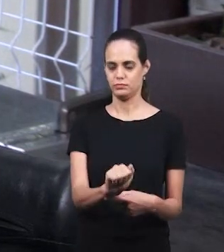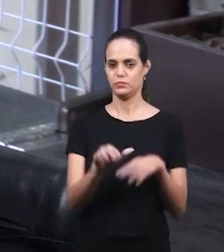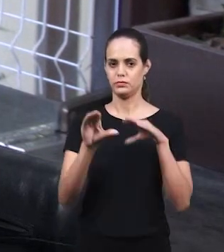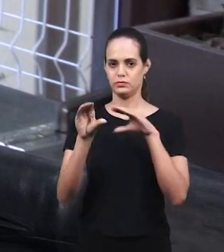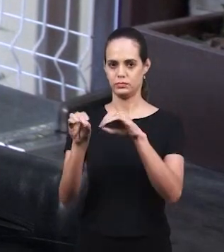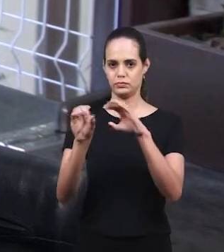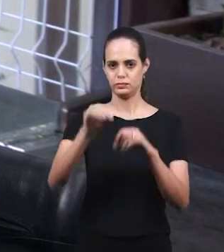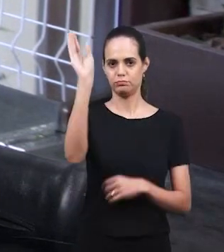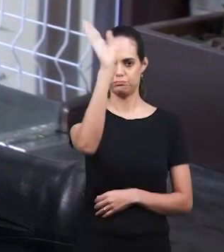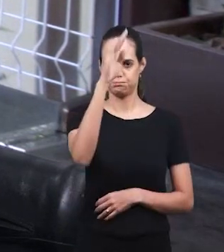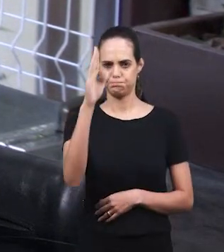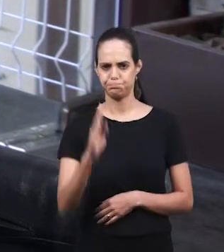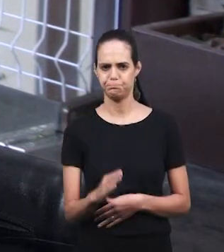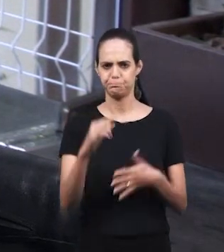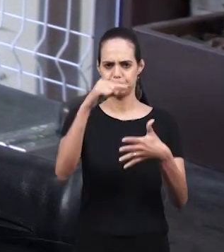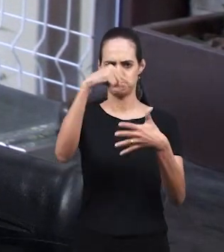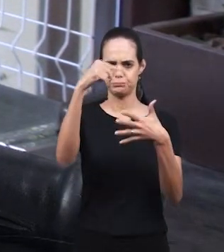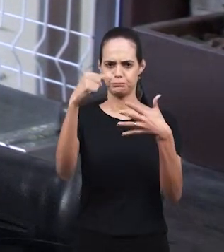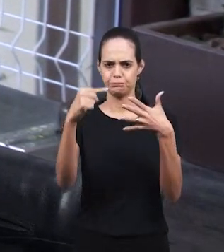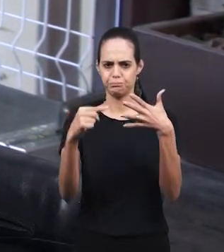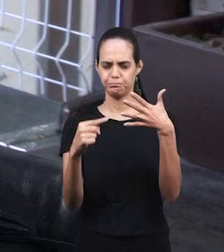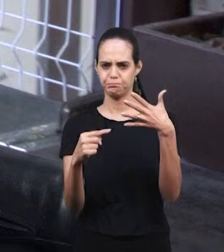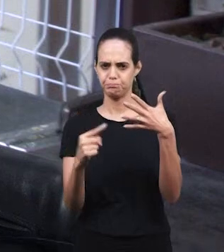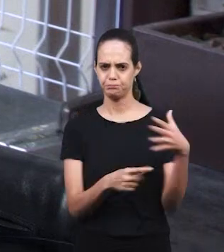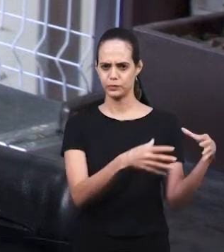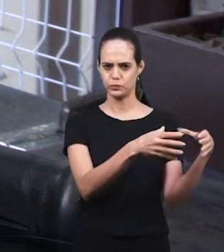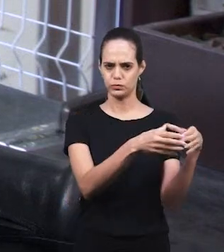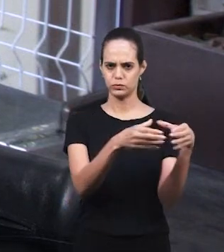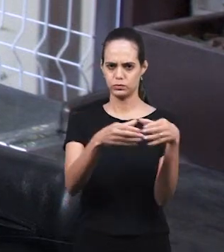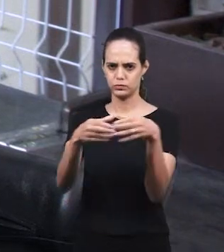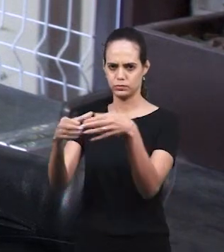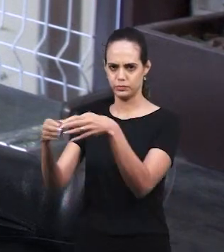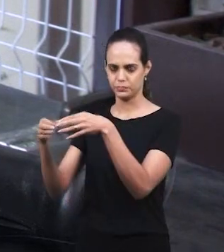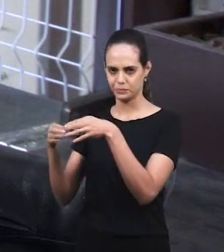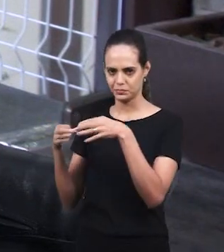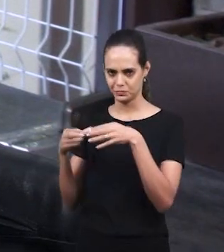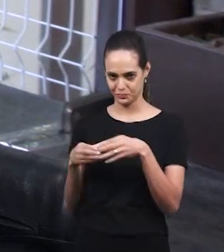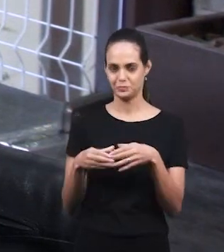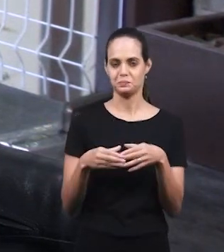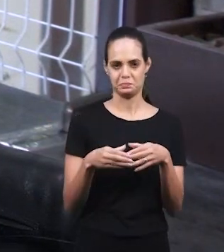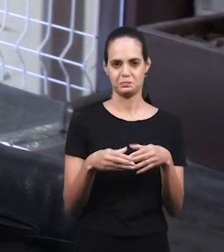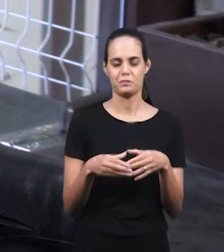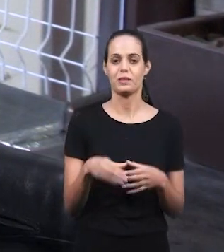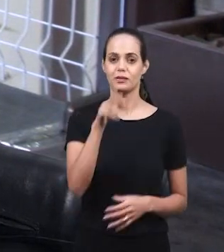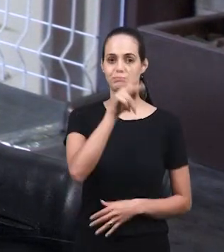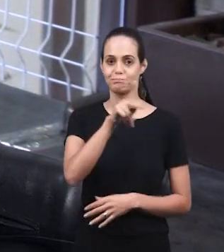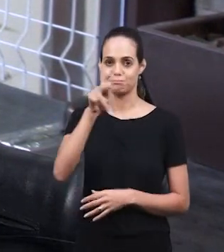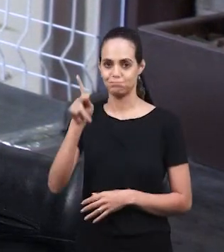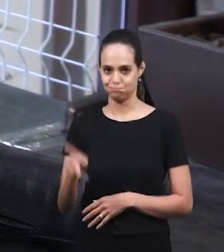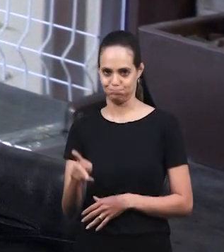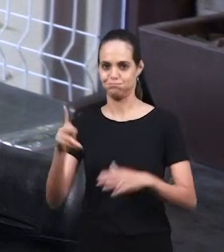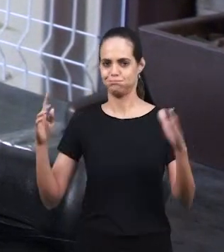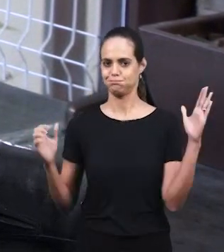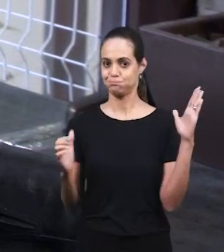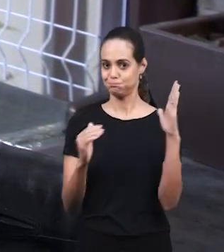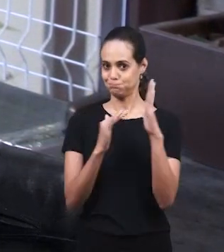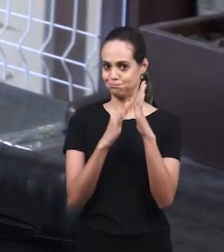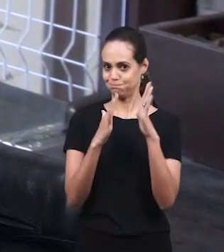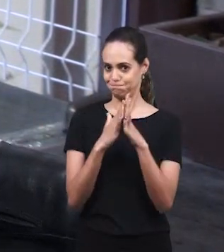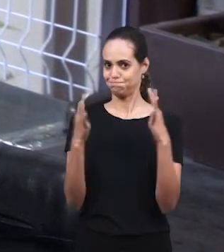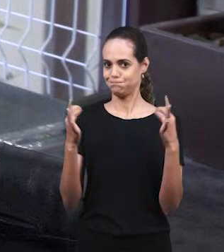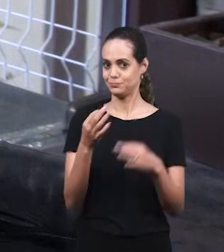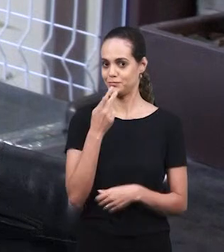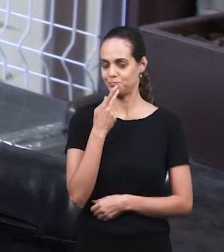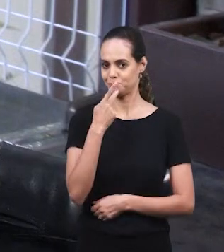nous parler sur l'éducation nationale et ses divers niveaux. Dans le volet Parfaite louange, la professeure Janaïne Zumak